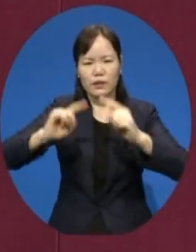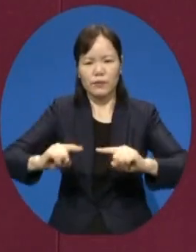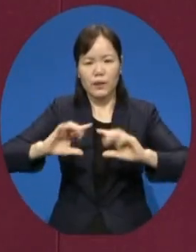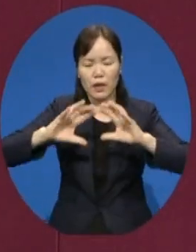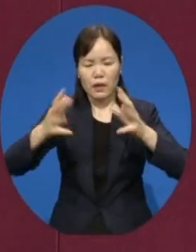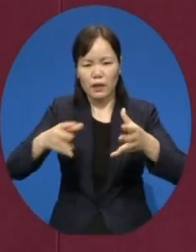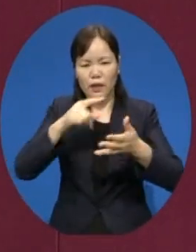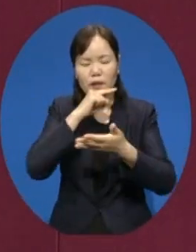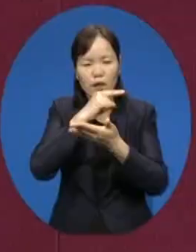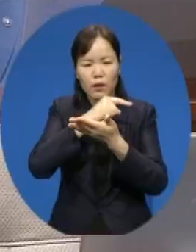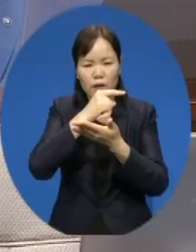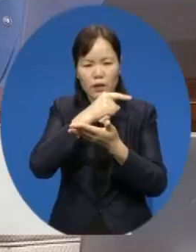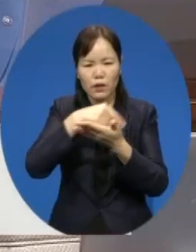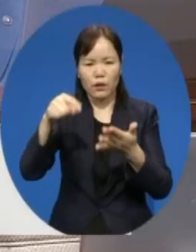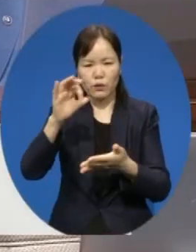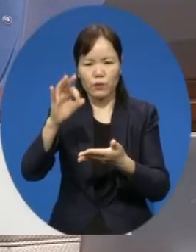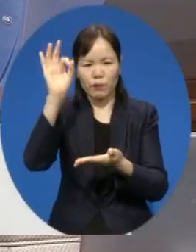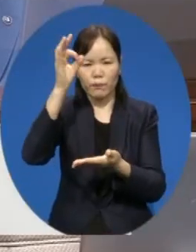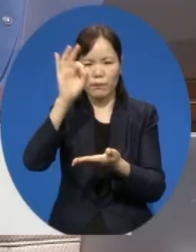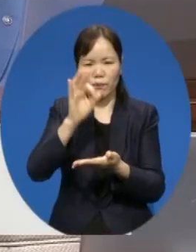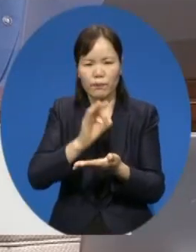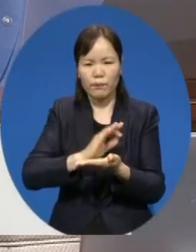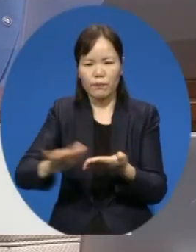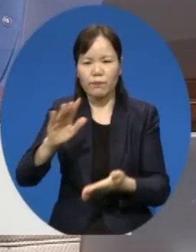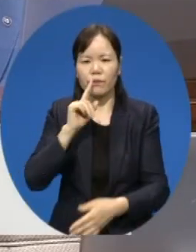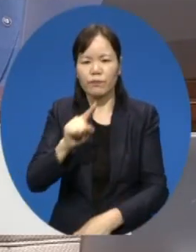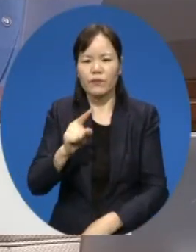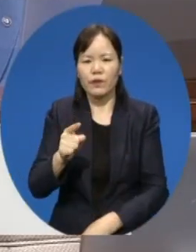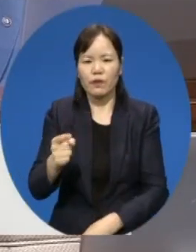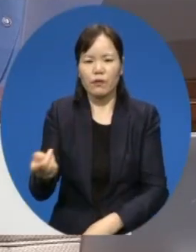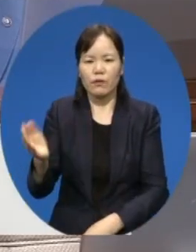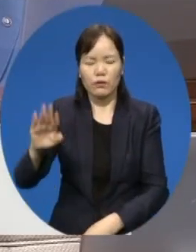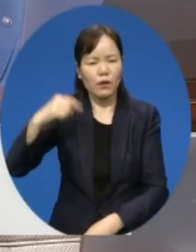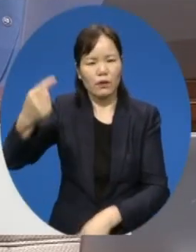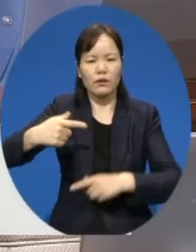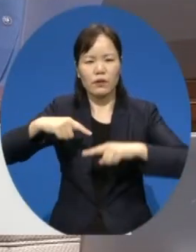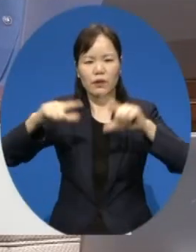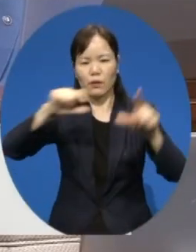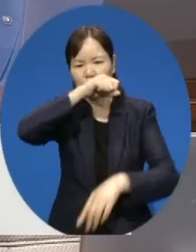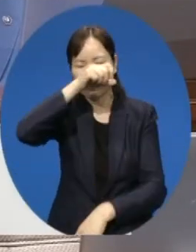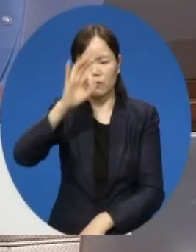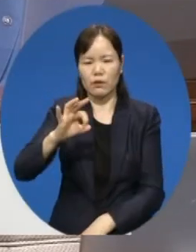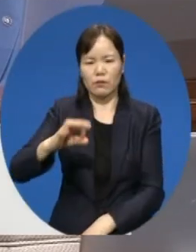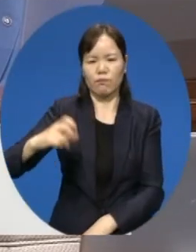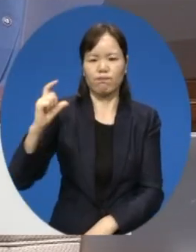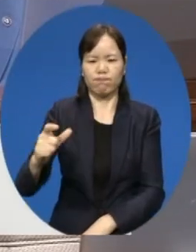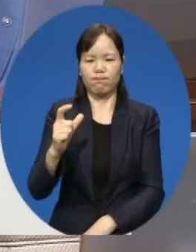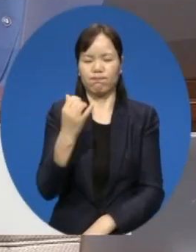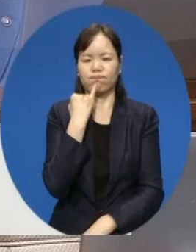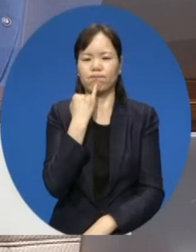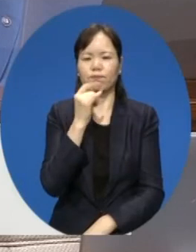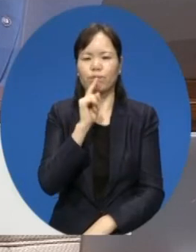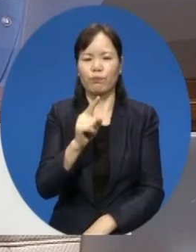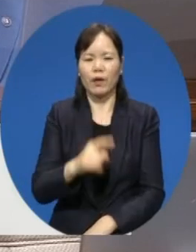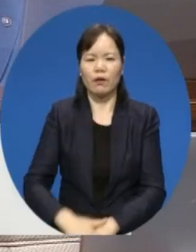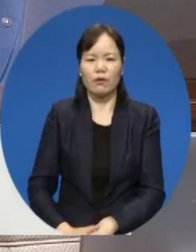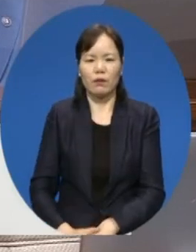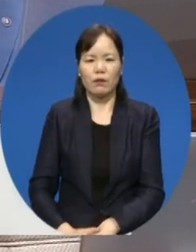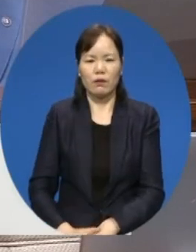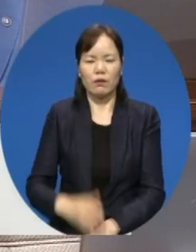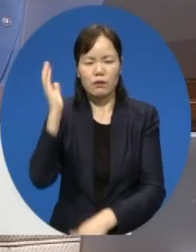비어간다고 말씀하셨죠. 그러더니 그 다음날 바로 말을 바꿨습니다. 재정 탄탄하다고 바꿨습니다. 왜 청와대에서 야단을